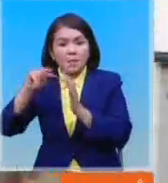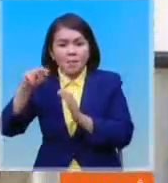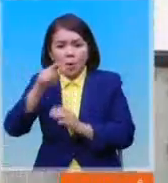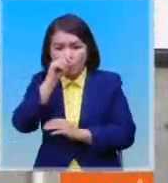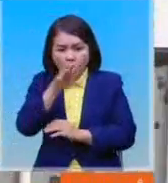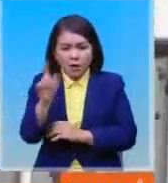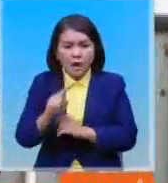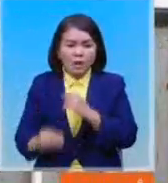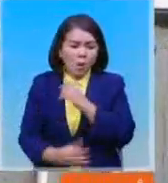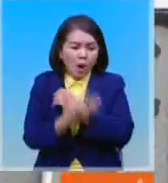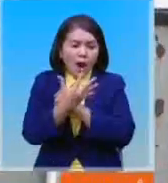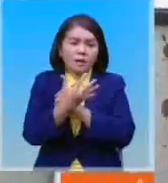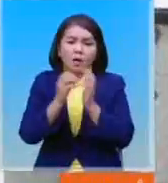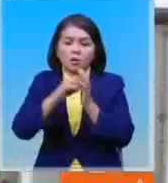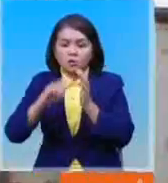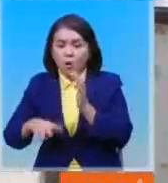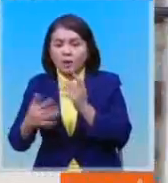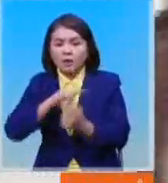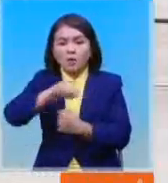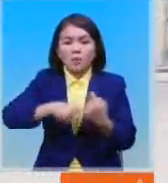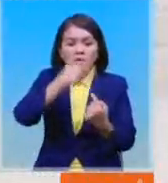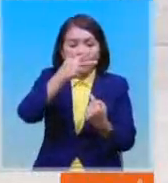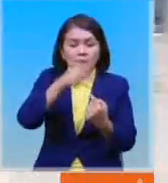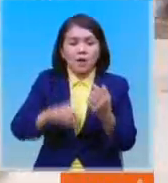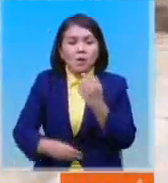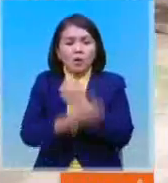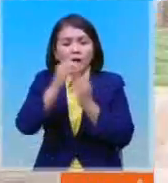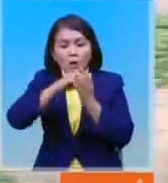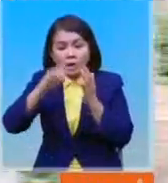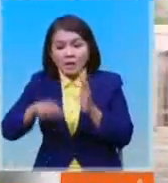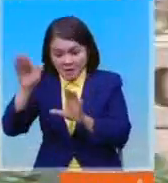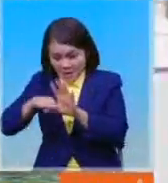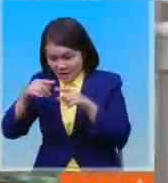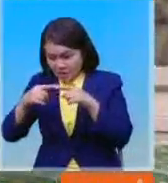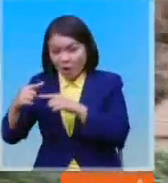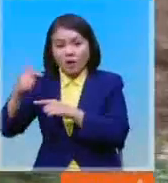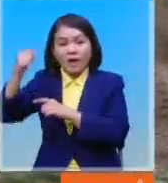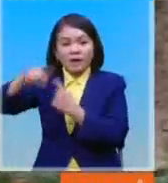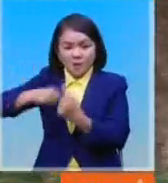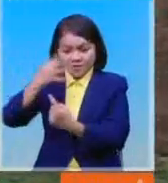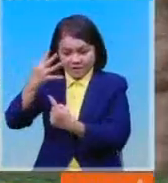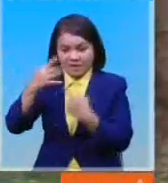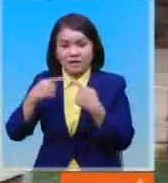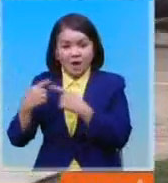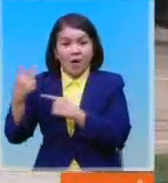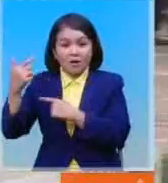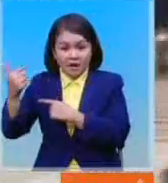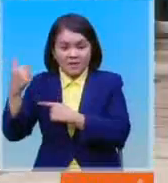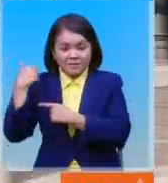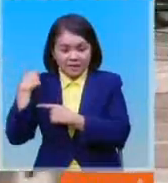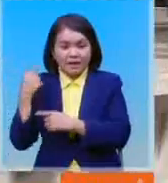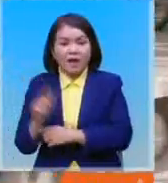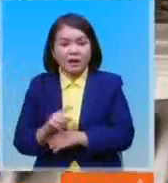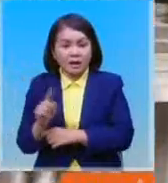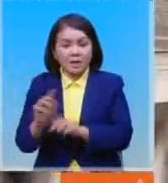นที่พลาดโอกาสจาก TCAS รอบ3สามารถไปสมัครต่อได้เลยนะครับ TCAS รอบ4หรือว่ารอบ Admission ก็จ